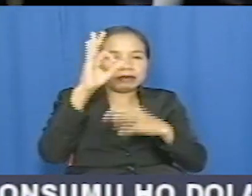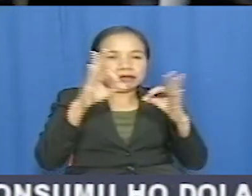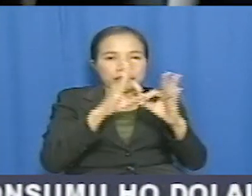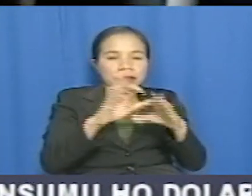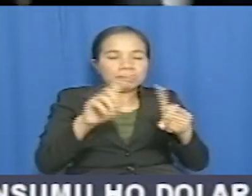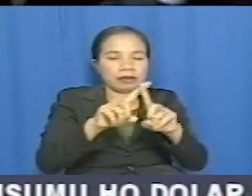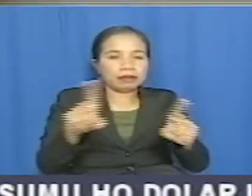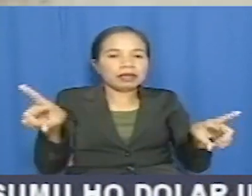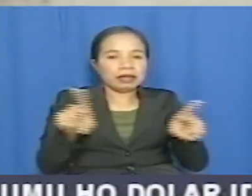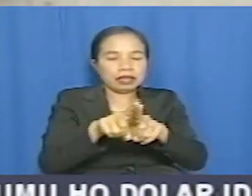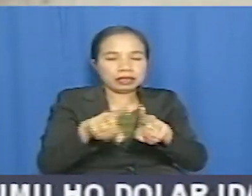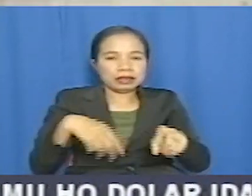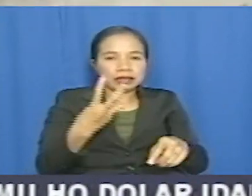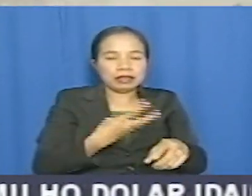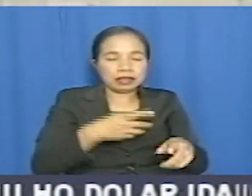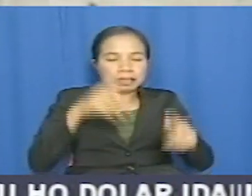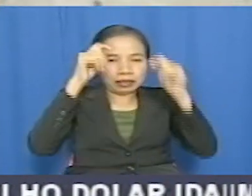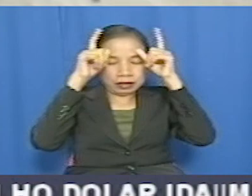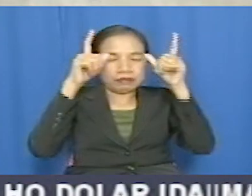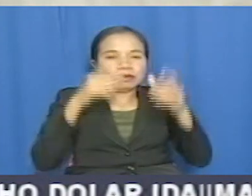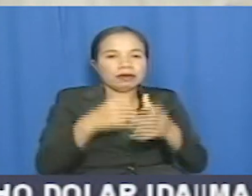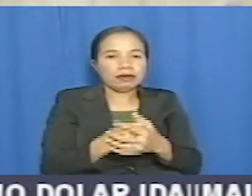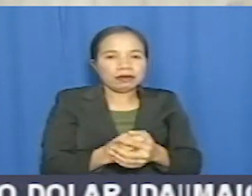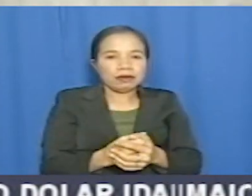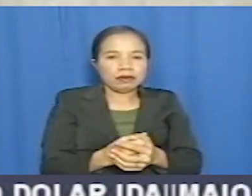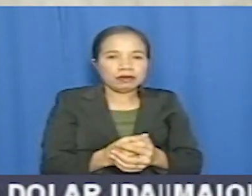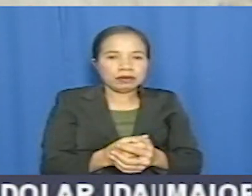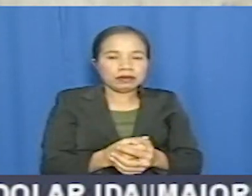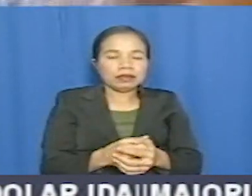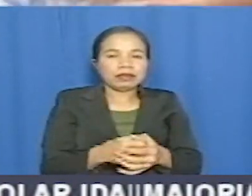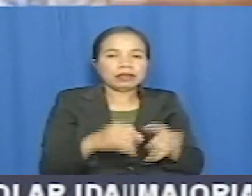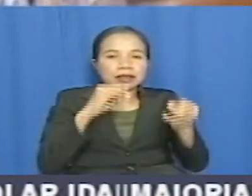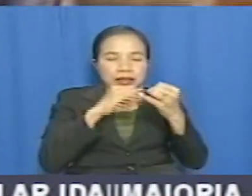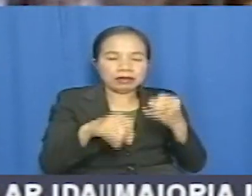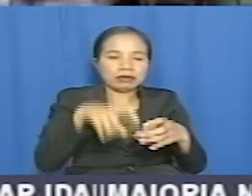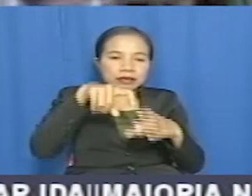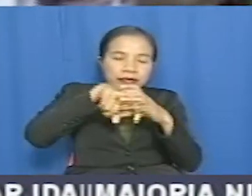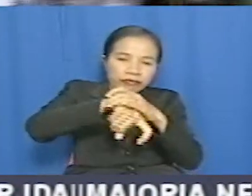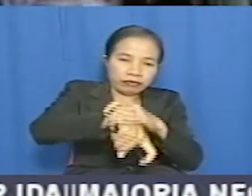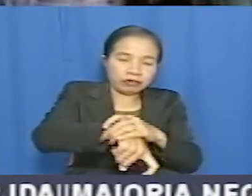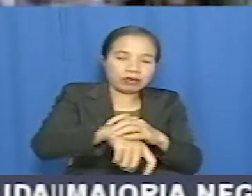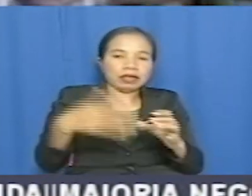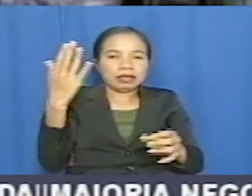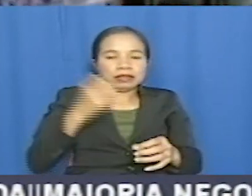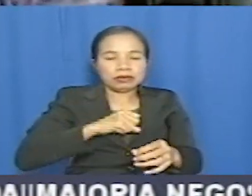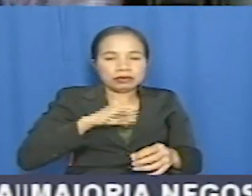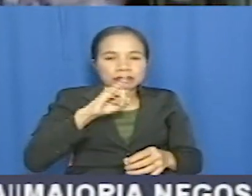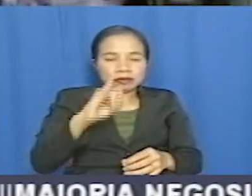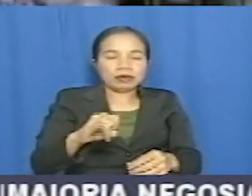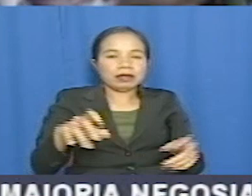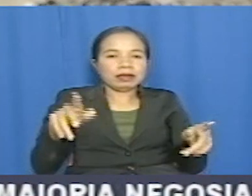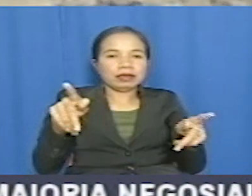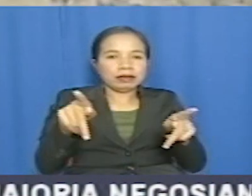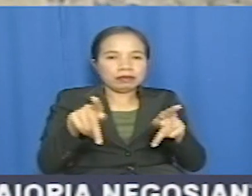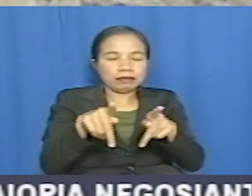nesan timoruan ita mahalau ida ni agora posu ikus liu nebe ma fura iha suai maka posu